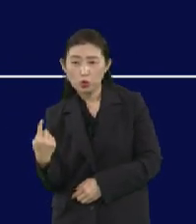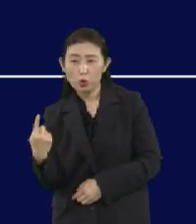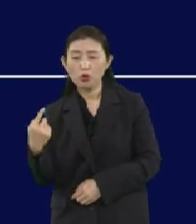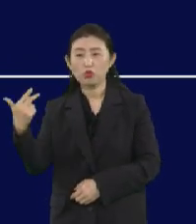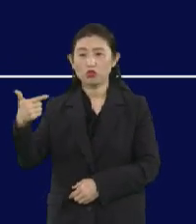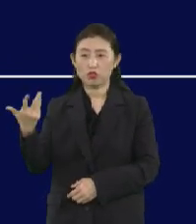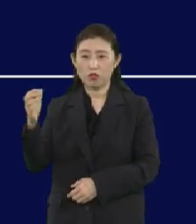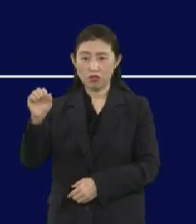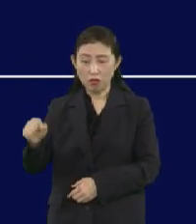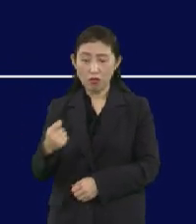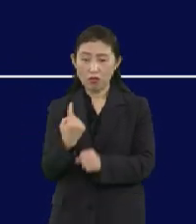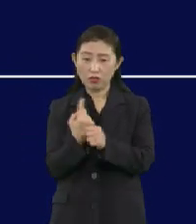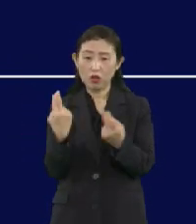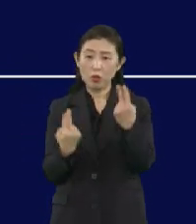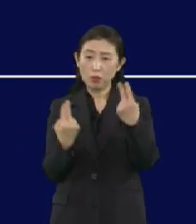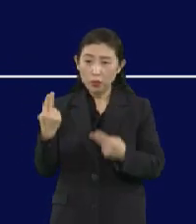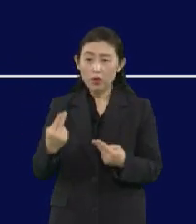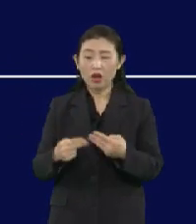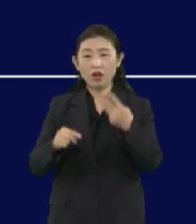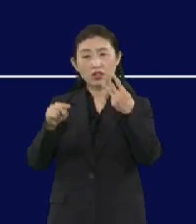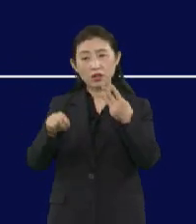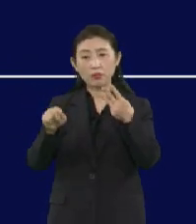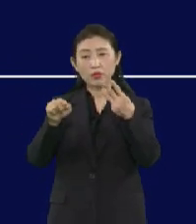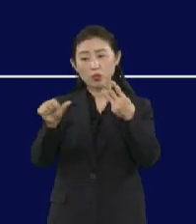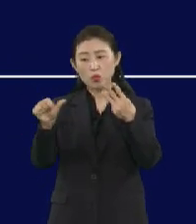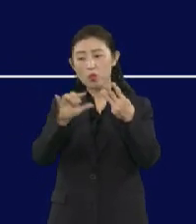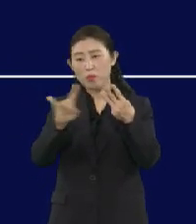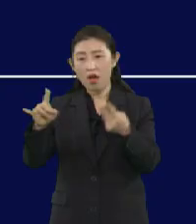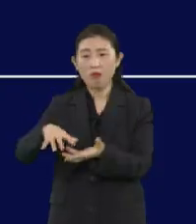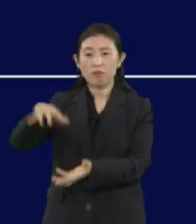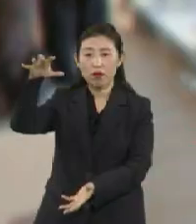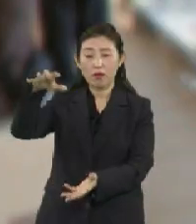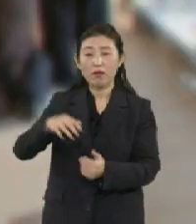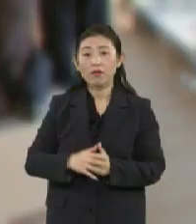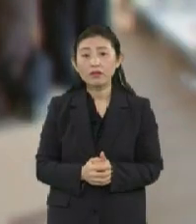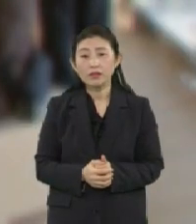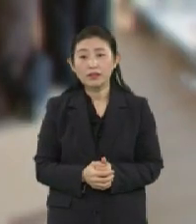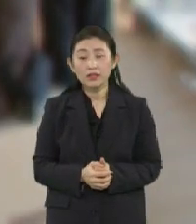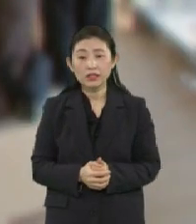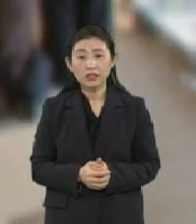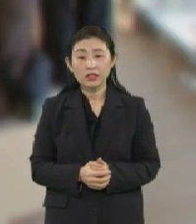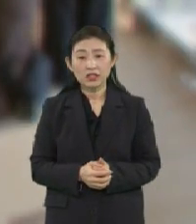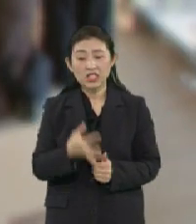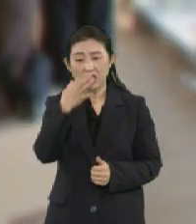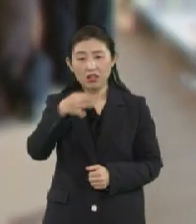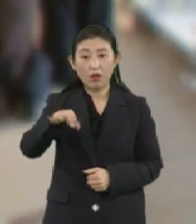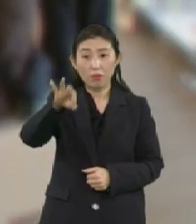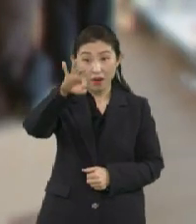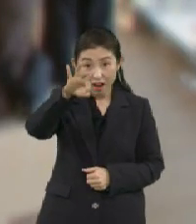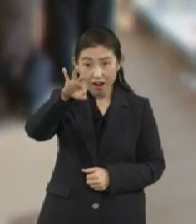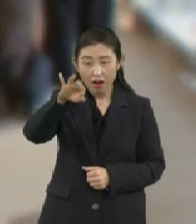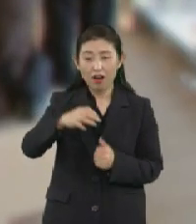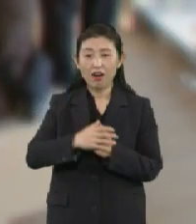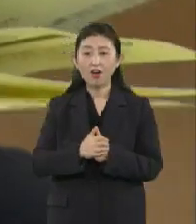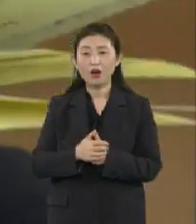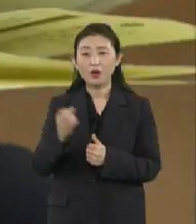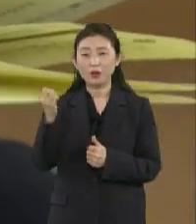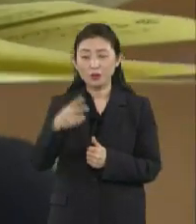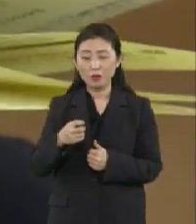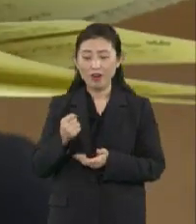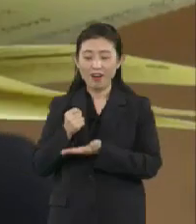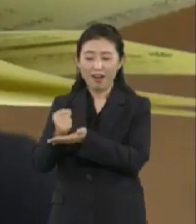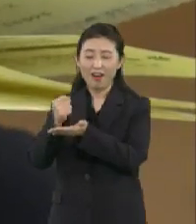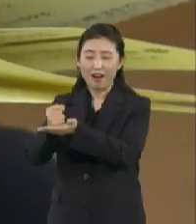지난해 1년 유입금에 비해 3.5배나 늘었습니다. 금리 인상 이후 예적금 상품